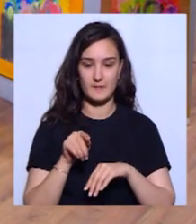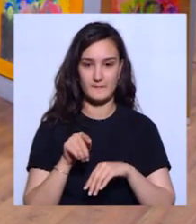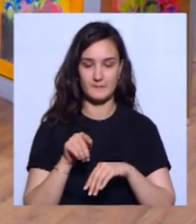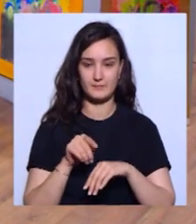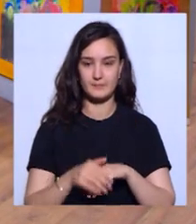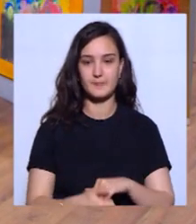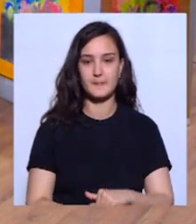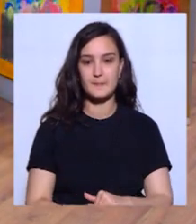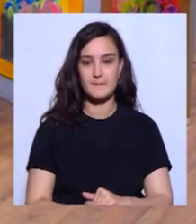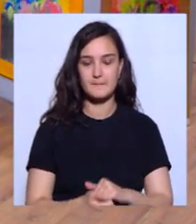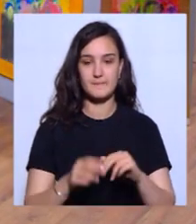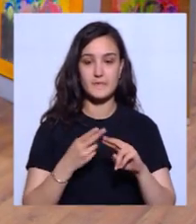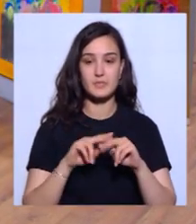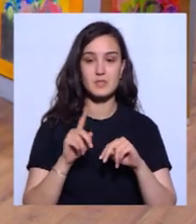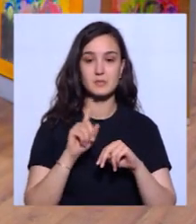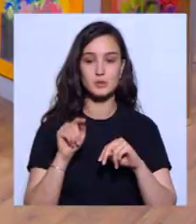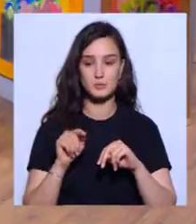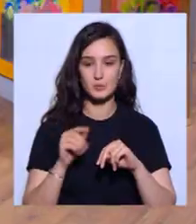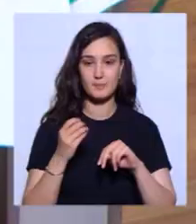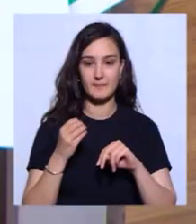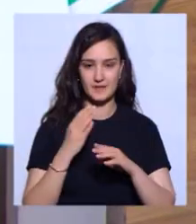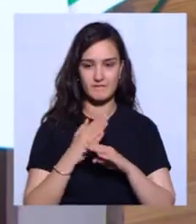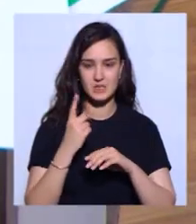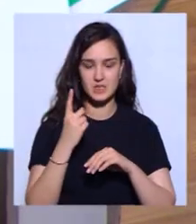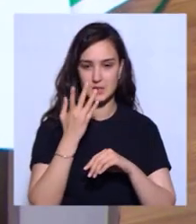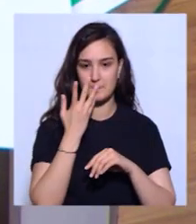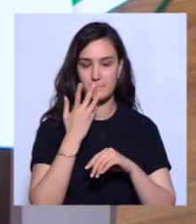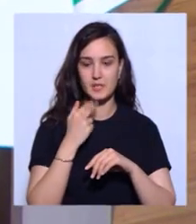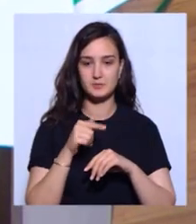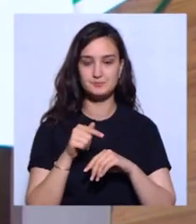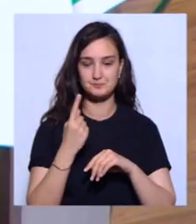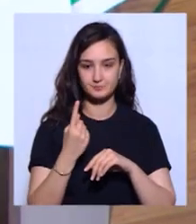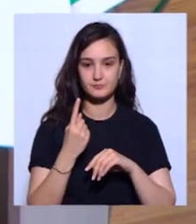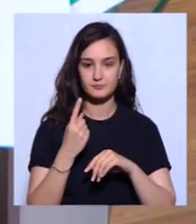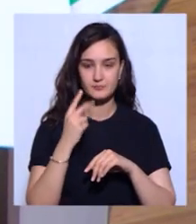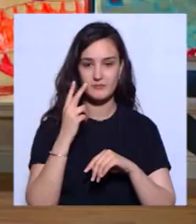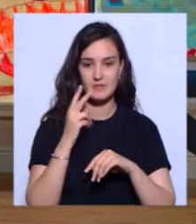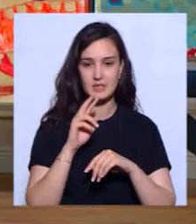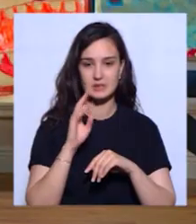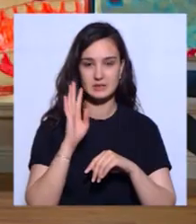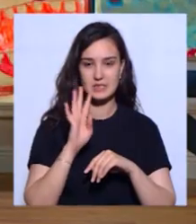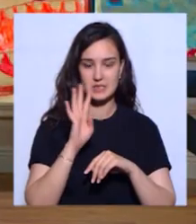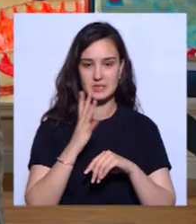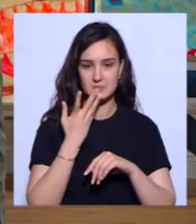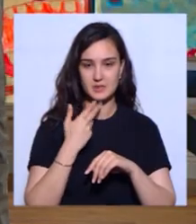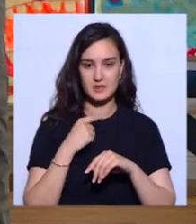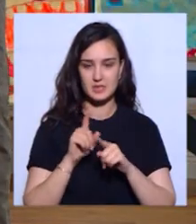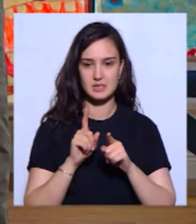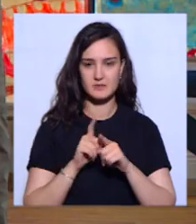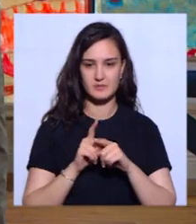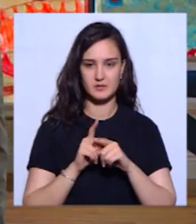ემეტარო. კიდევ არის ერთი ფერი, ერთი ნაცრის ფერი, რომელზეც ასევე